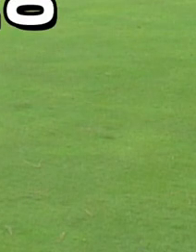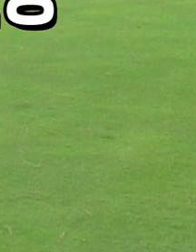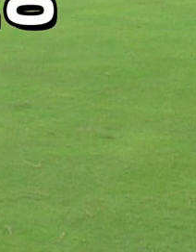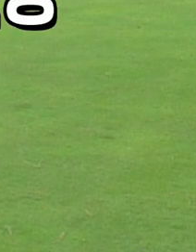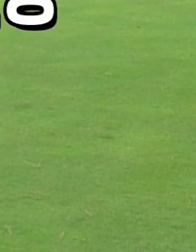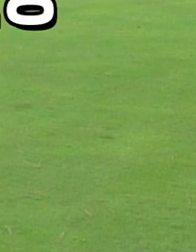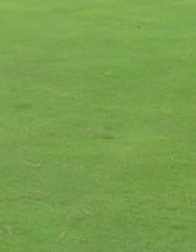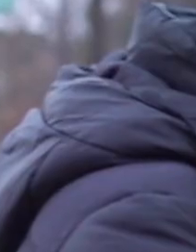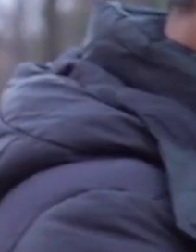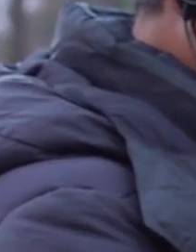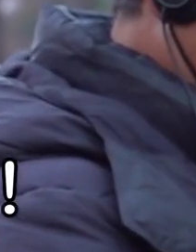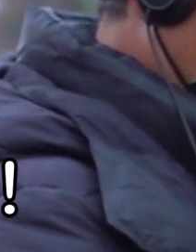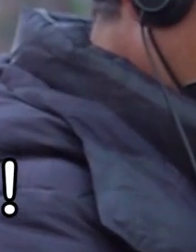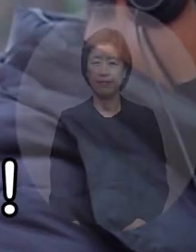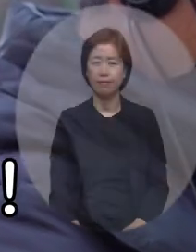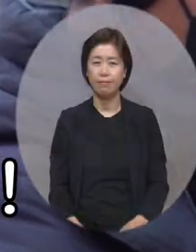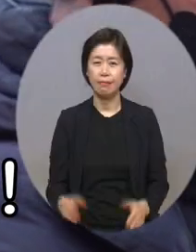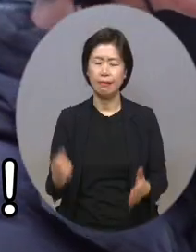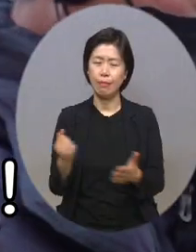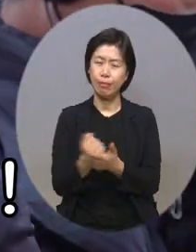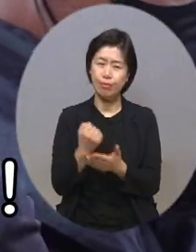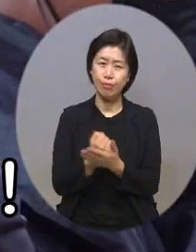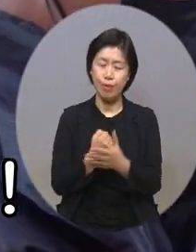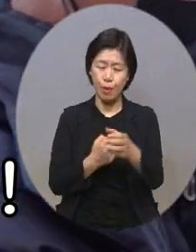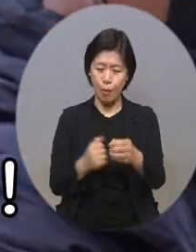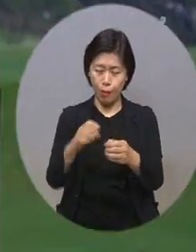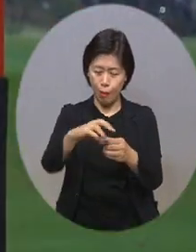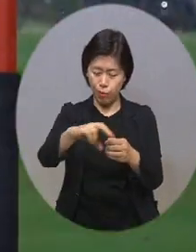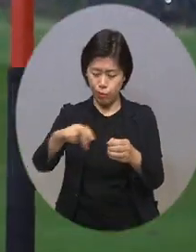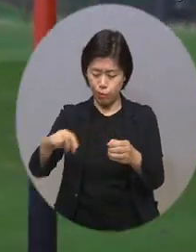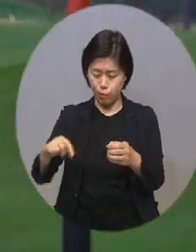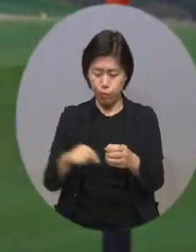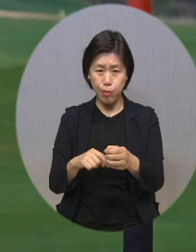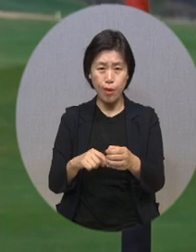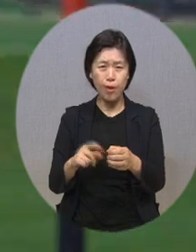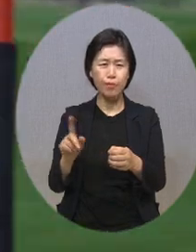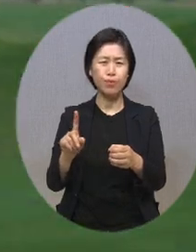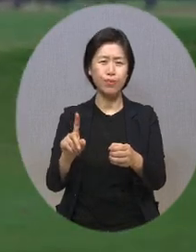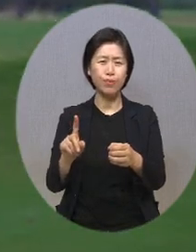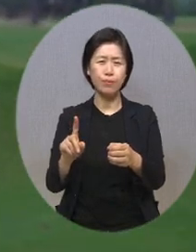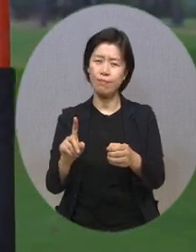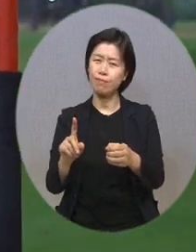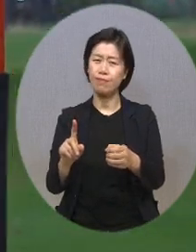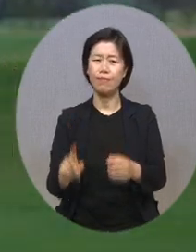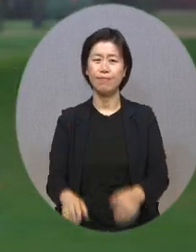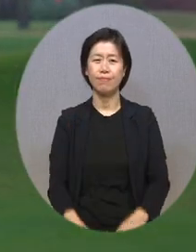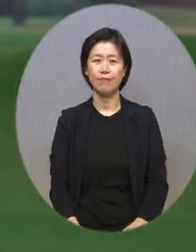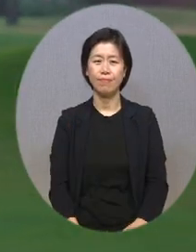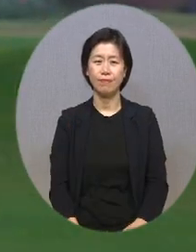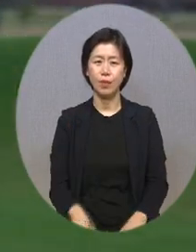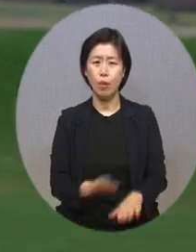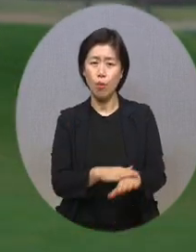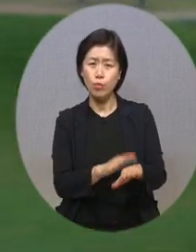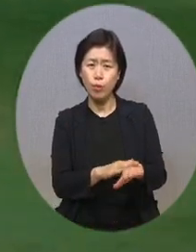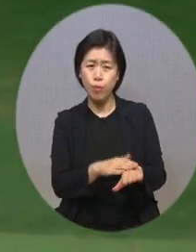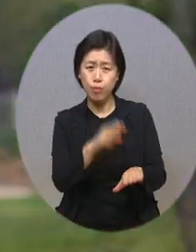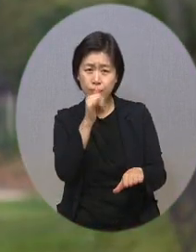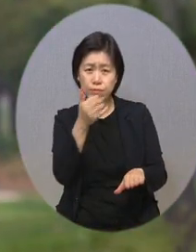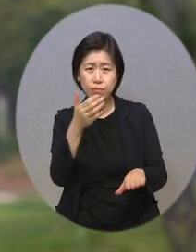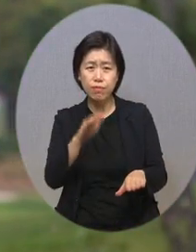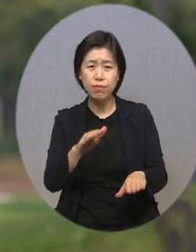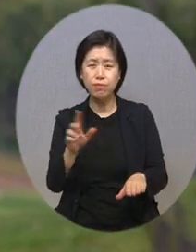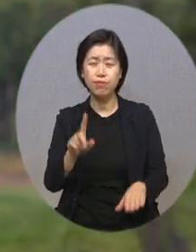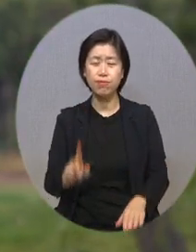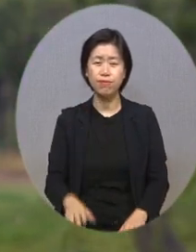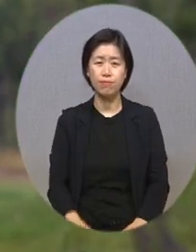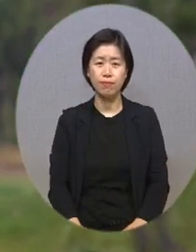와, 정말 홀컵을 빼는 거 처음 봤다. 우와. 아니 왜 왼쪽이 없지? 아, 분명히 왼쪽 있는데? 어,